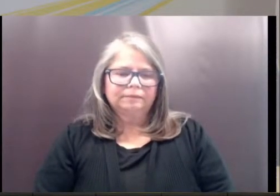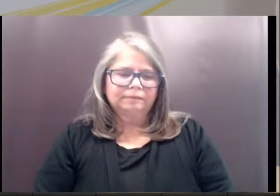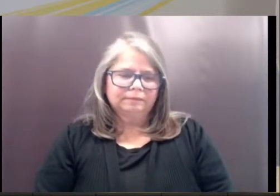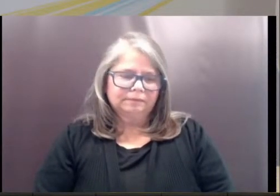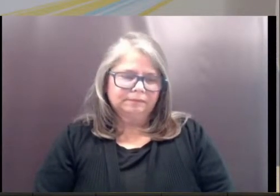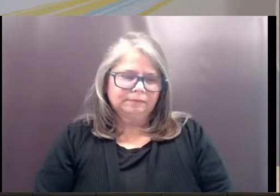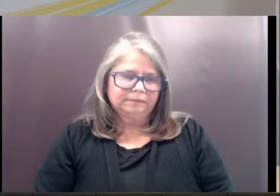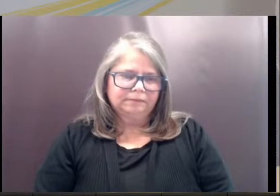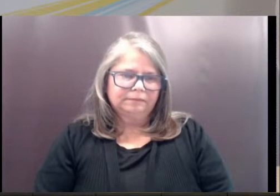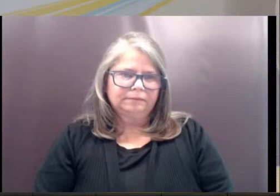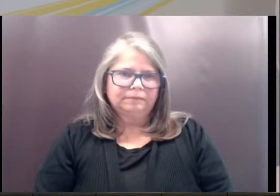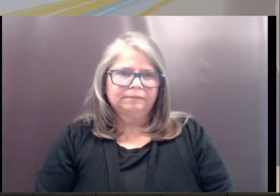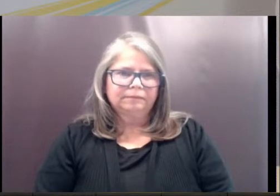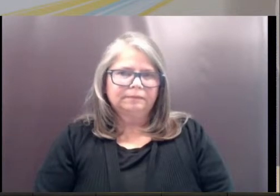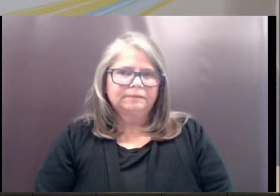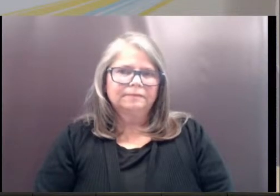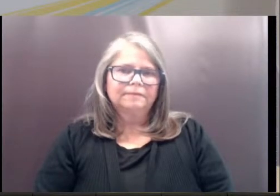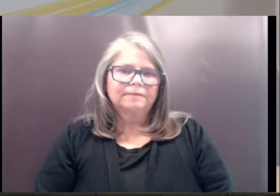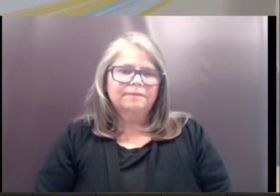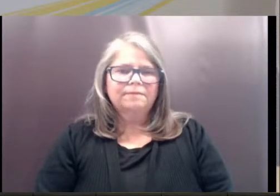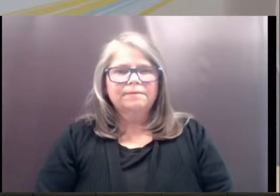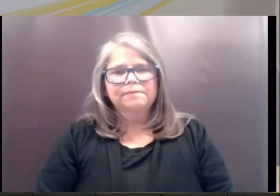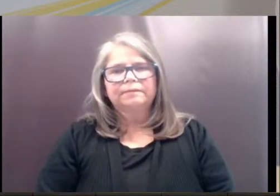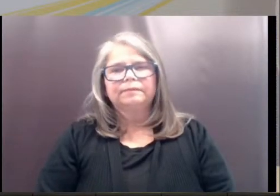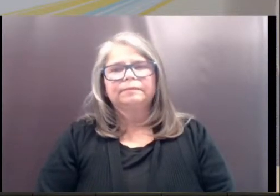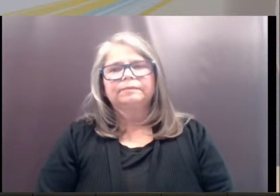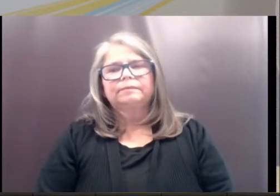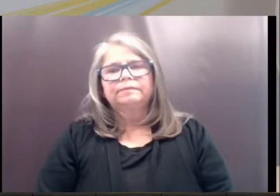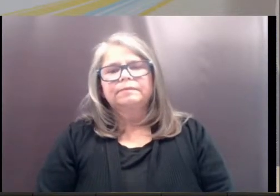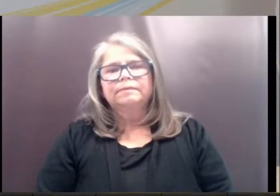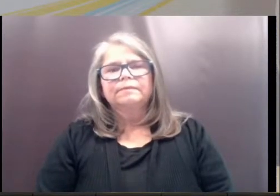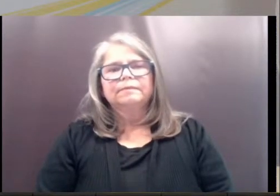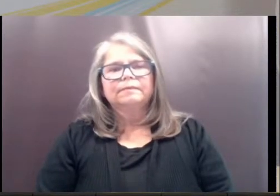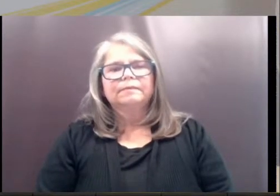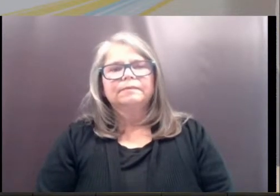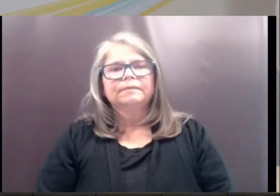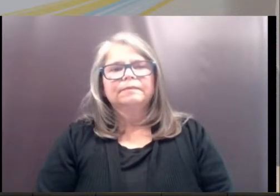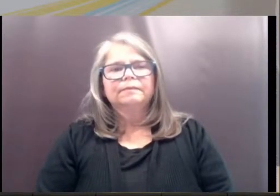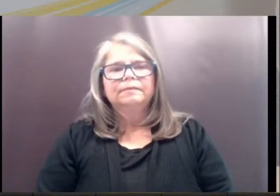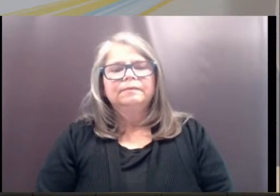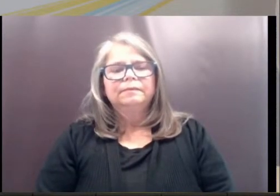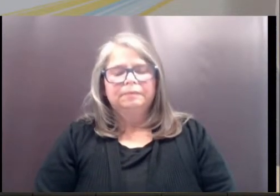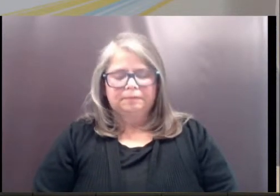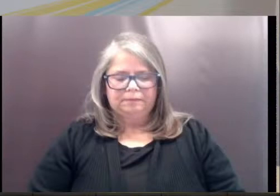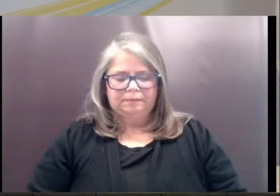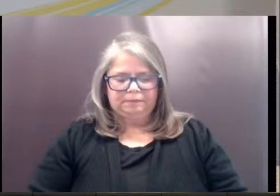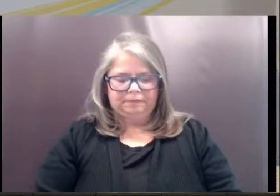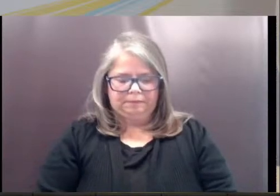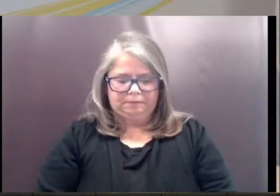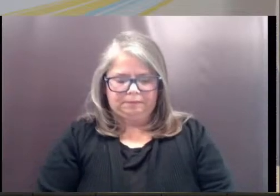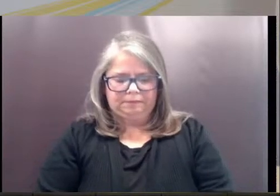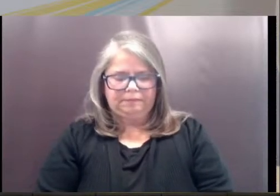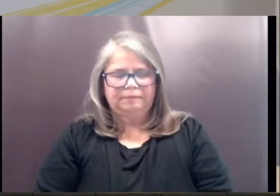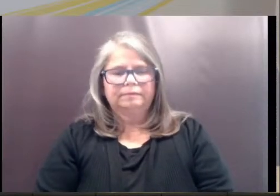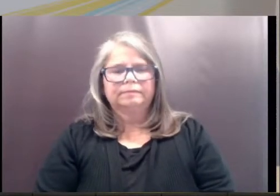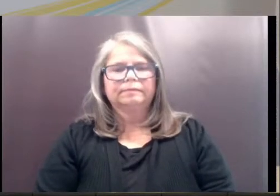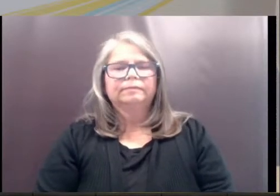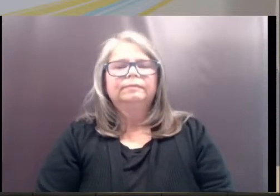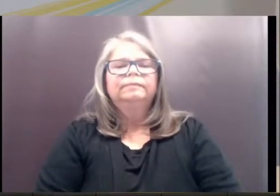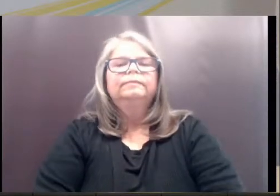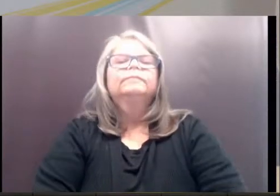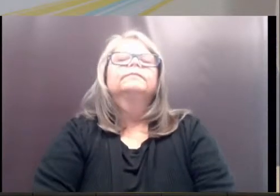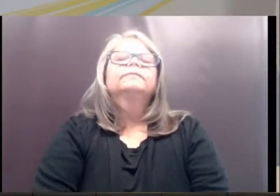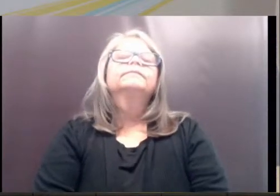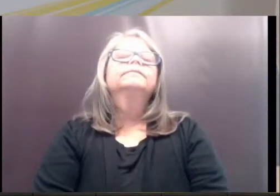résidences de long-term care et puis aussi les personnes, les frontline healthcare providers. Ces deux groupes, et puis on va continuer